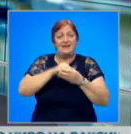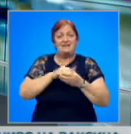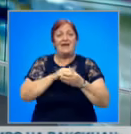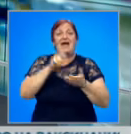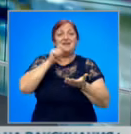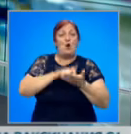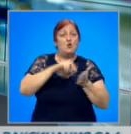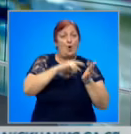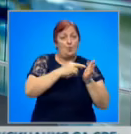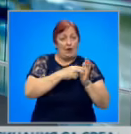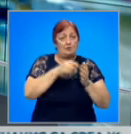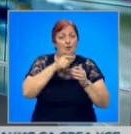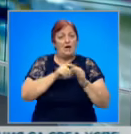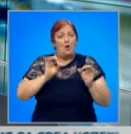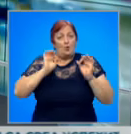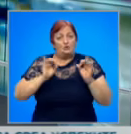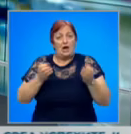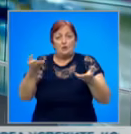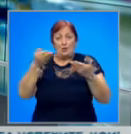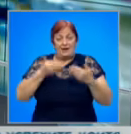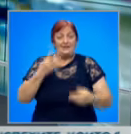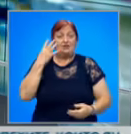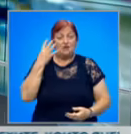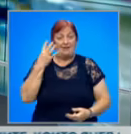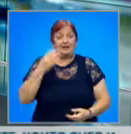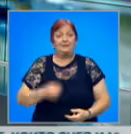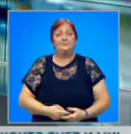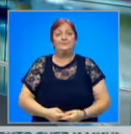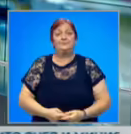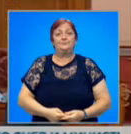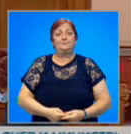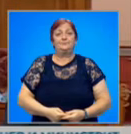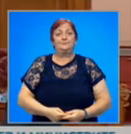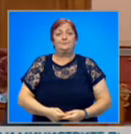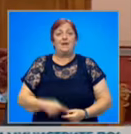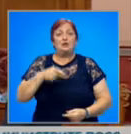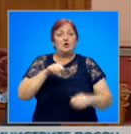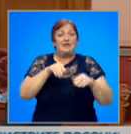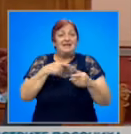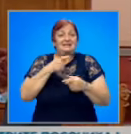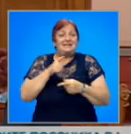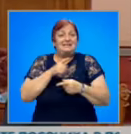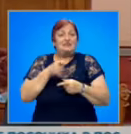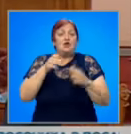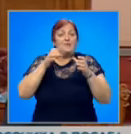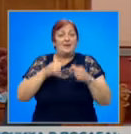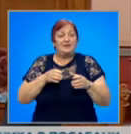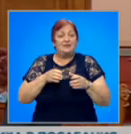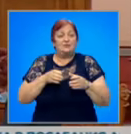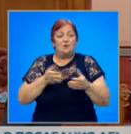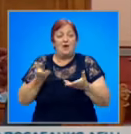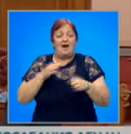78 внесени законопроект. От тях окончателно приетите са 4. То парламент не излъчи правителство.